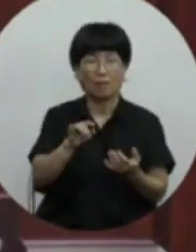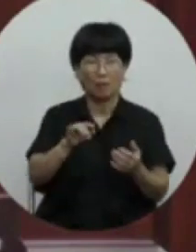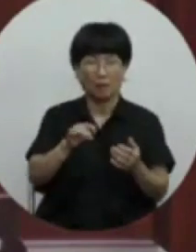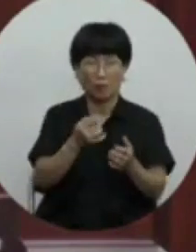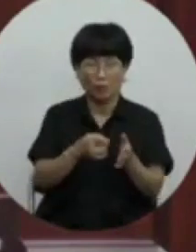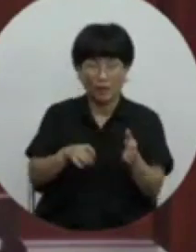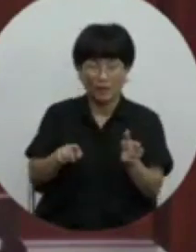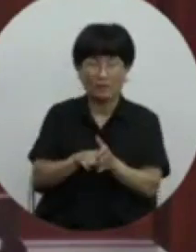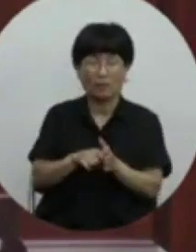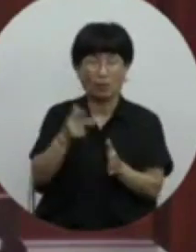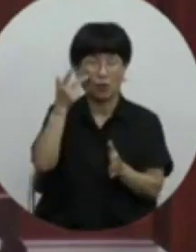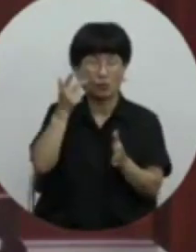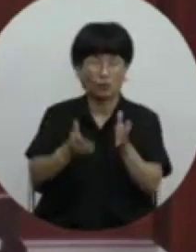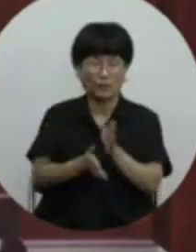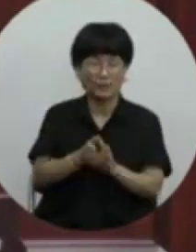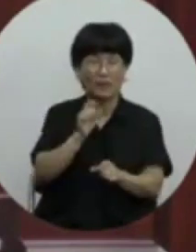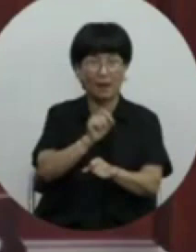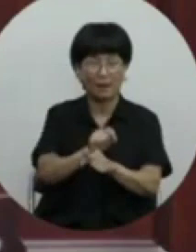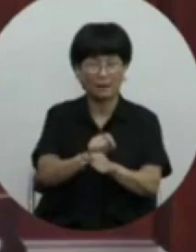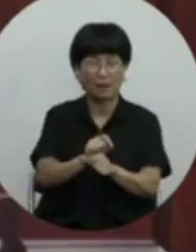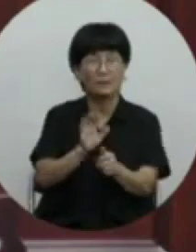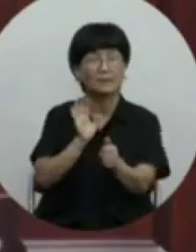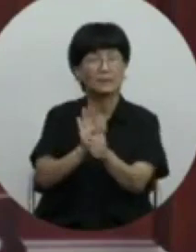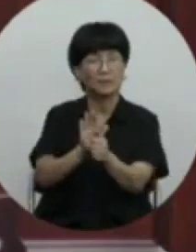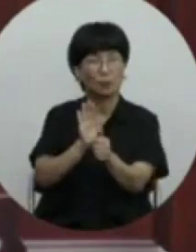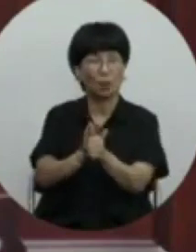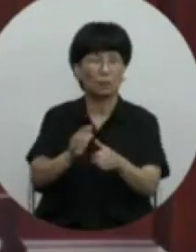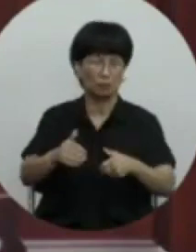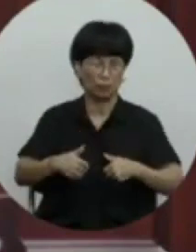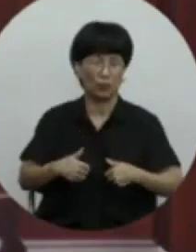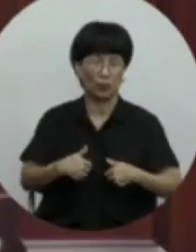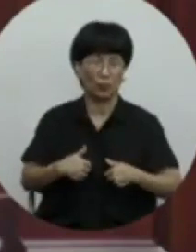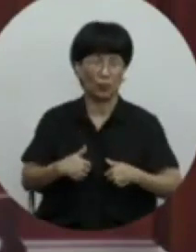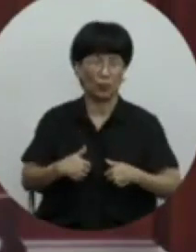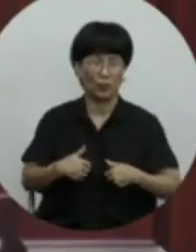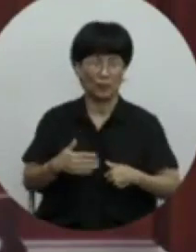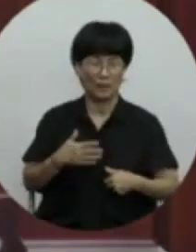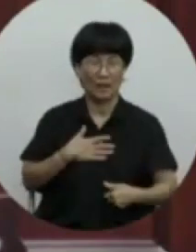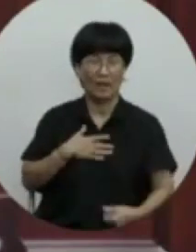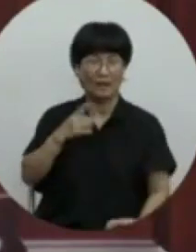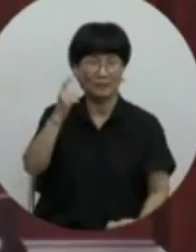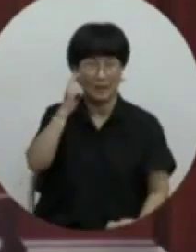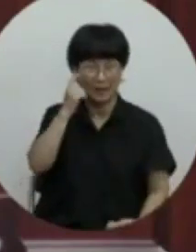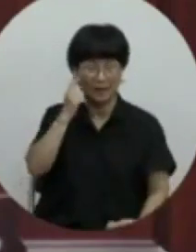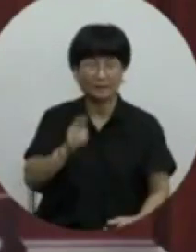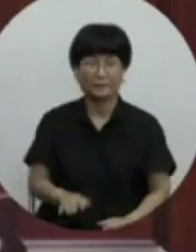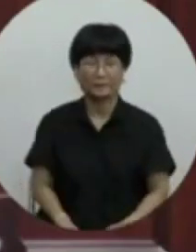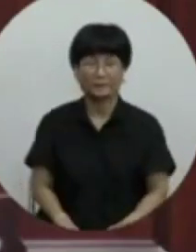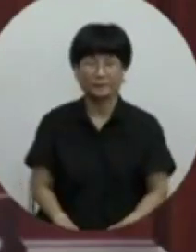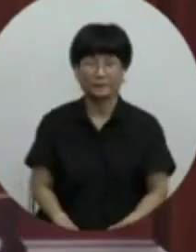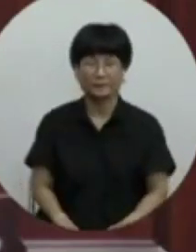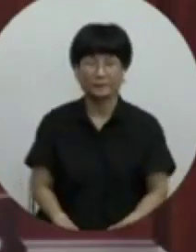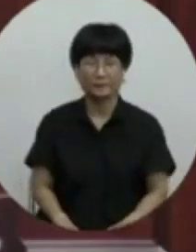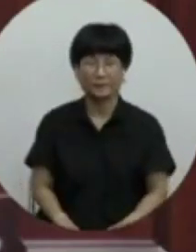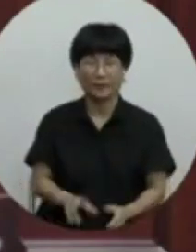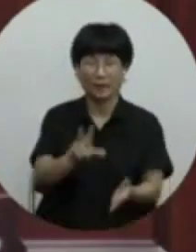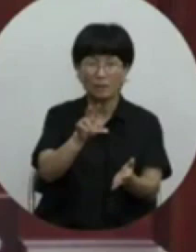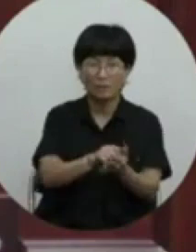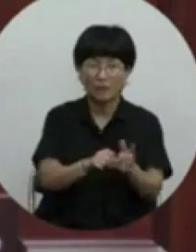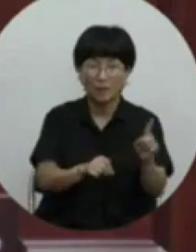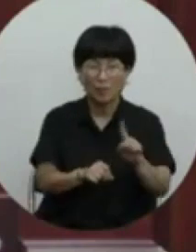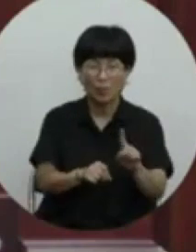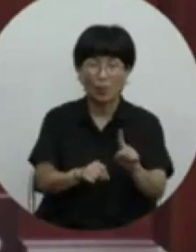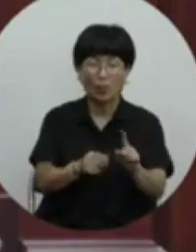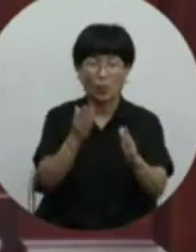있도록 여주시 행정에 지원해야 할 필요도 있다는 것이 본 의원의 기본적인 생각입니다. 문제는